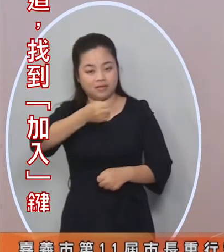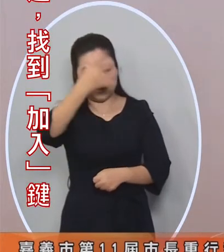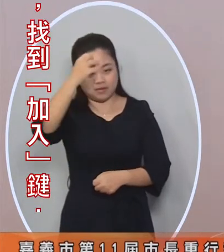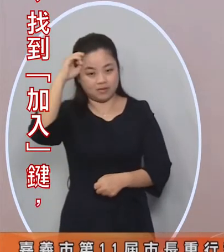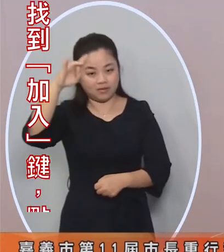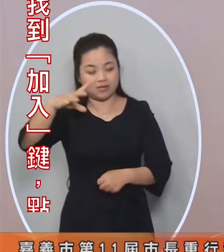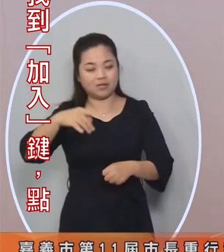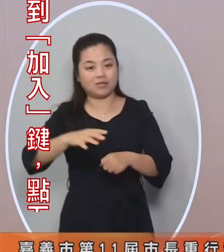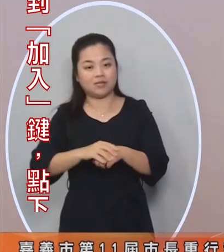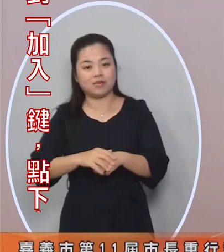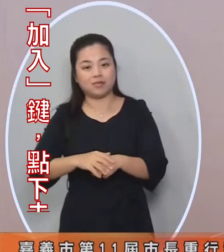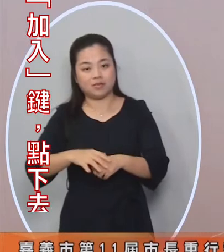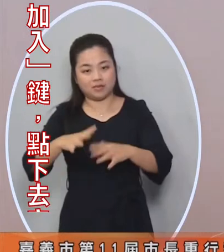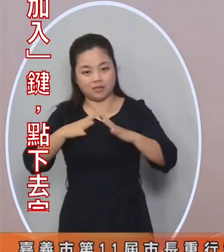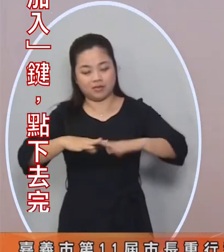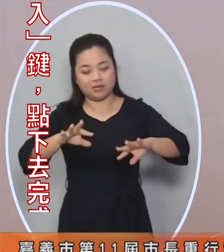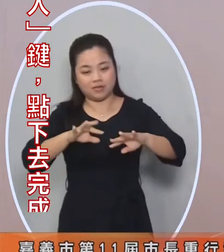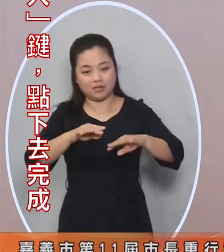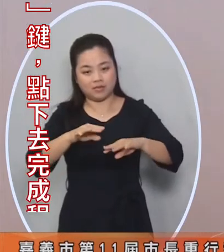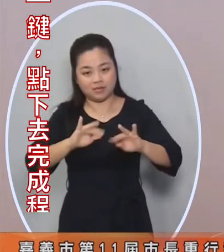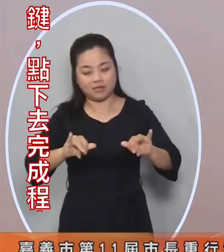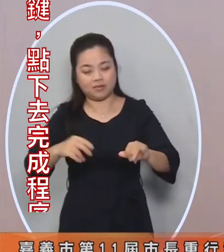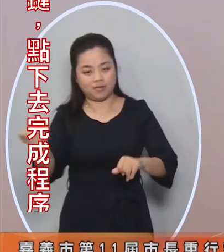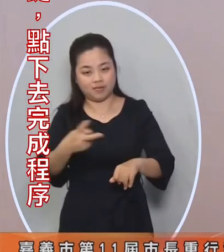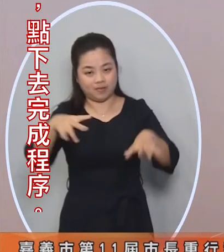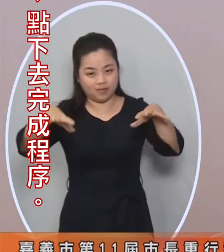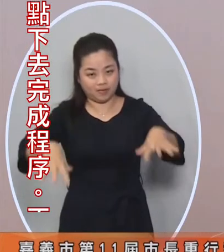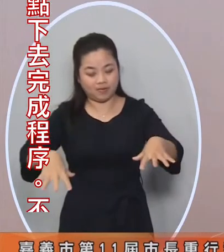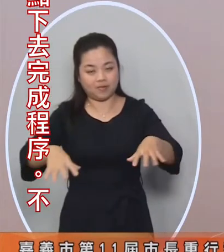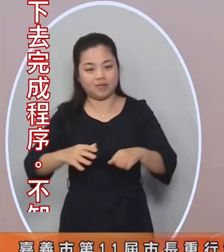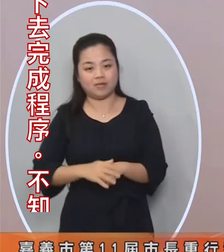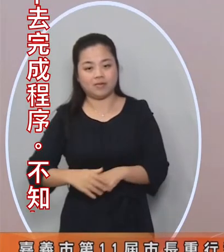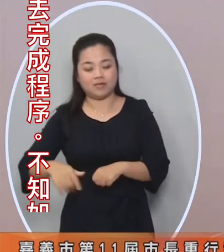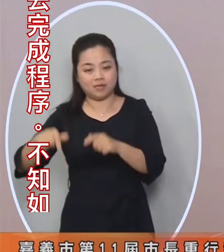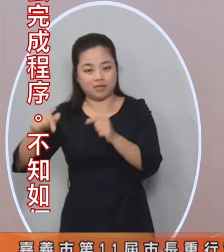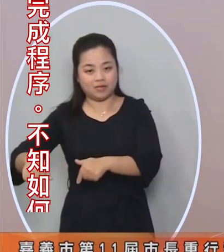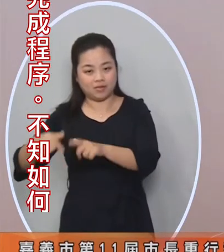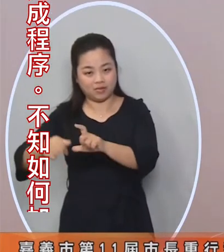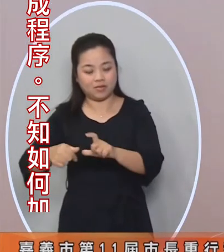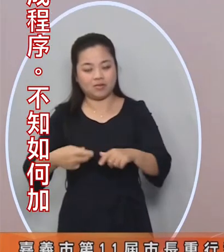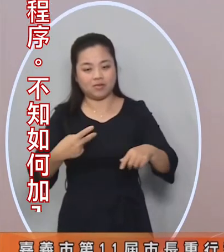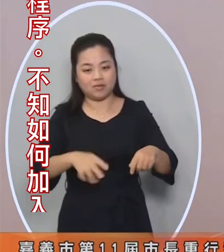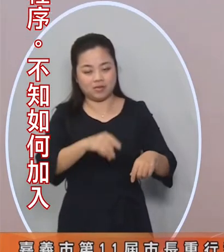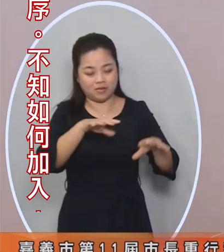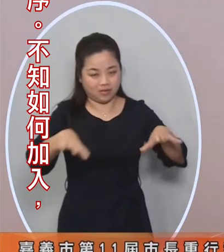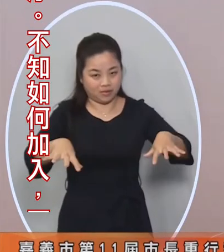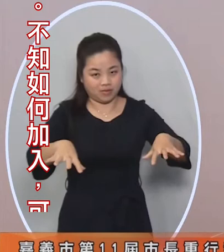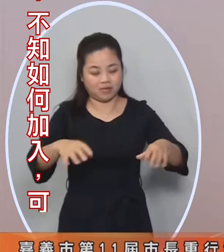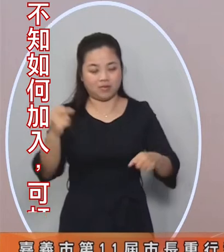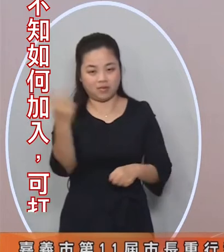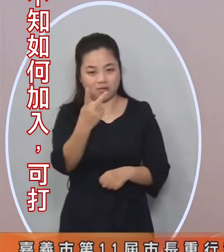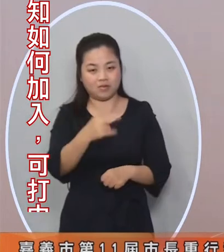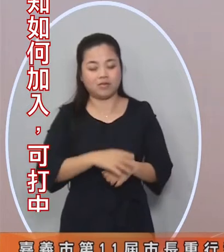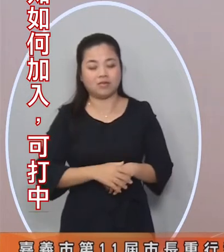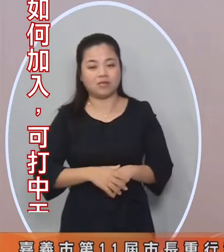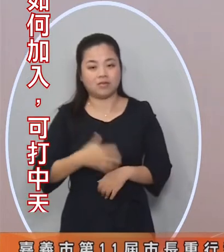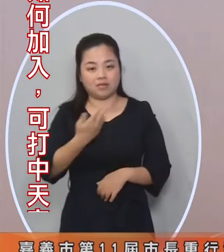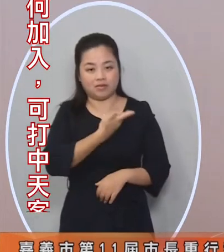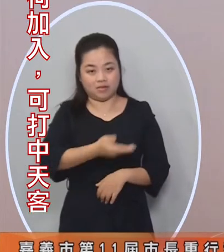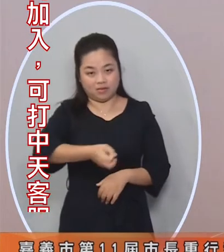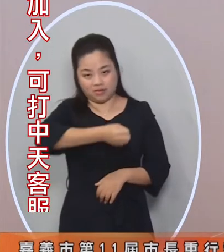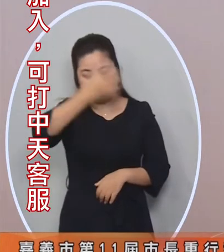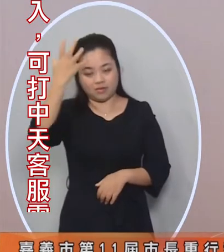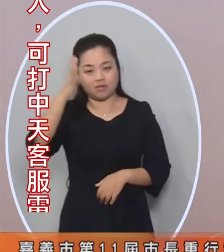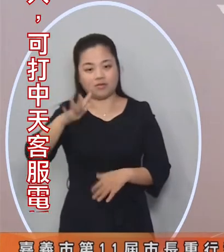一个在咱新中派出所，所以我们让它这里成为青创的新基地，让年轻人有更多